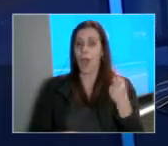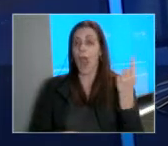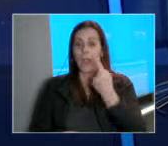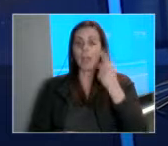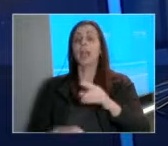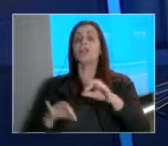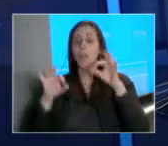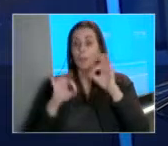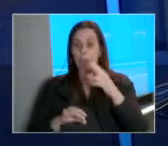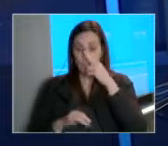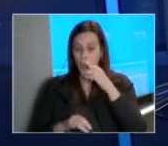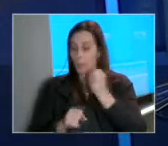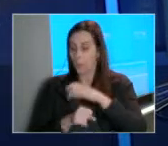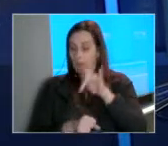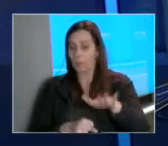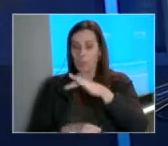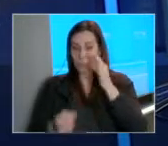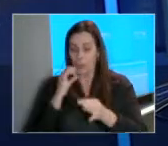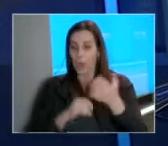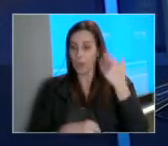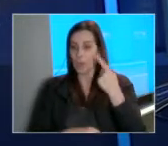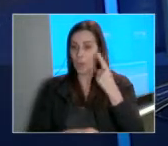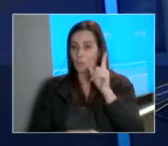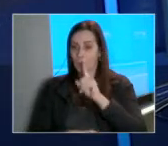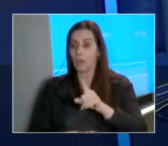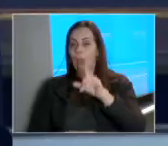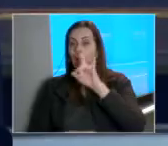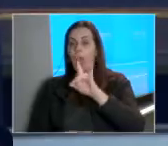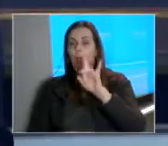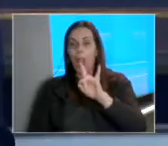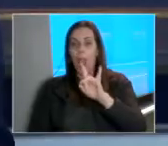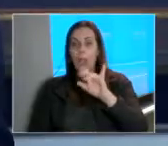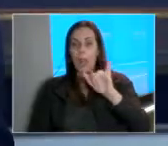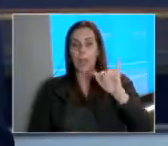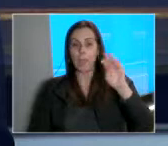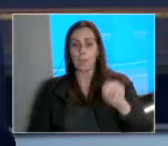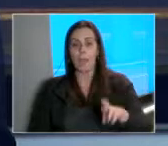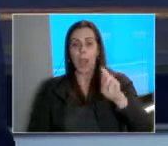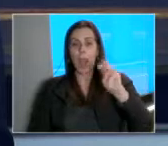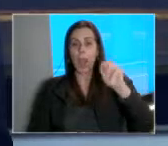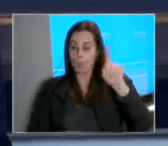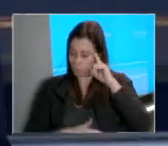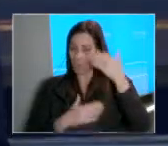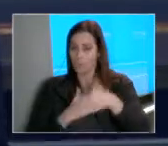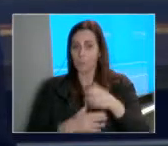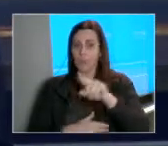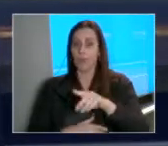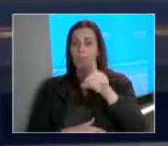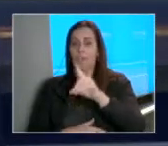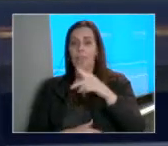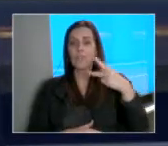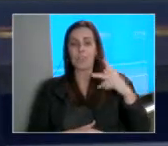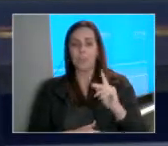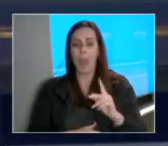היחידים שבאמת ניסו להילחם במערכת המשפט, היה אחד בשם חיים רמון, שכולנו יודעים מה היה סופו במערכת המשפט, והשני דניאל